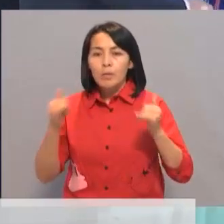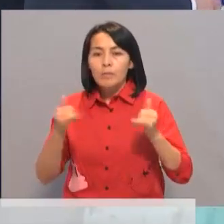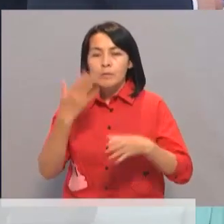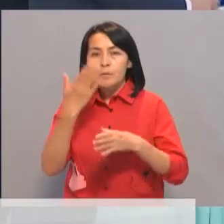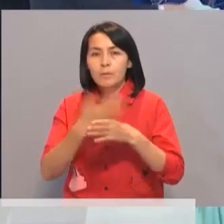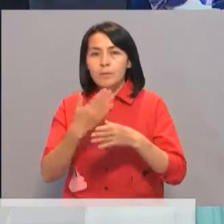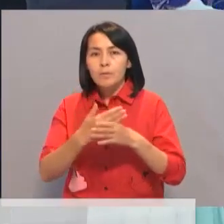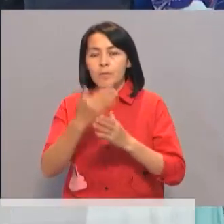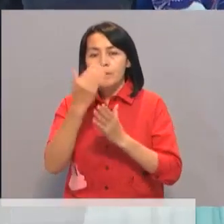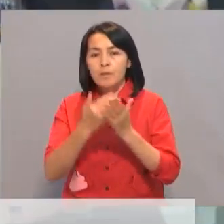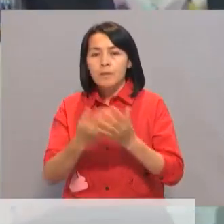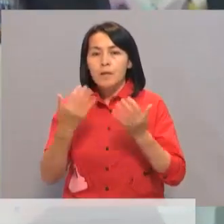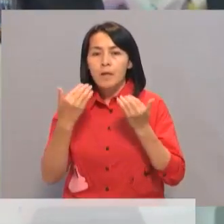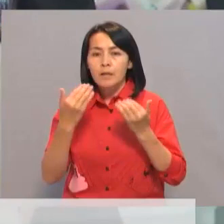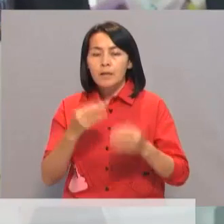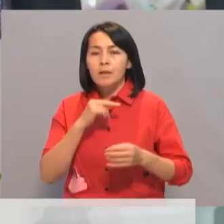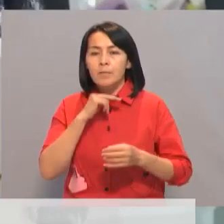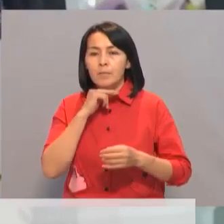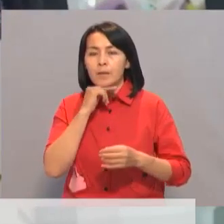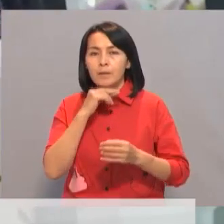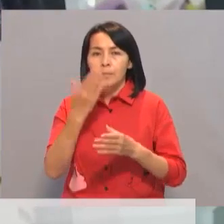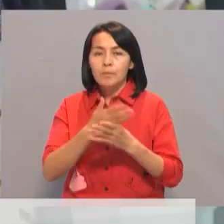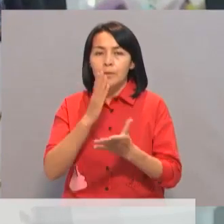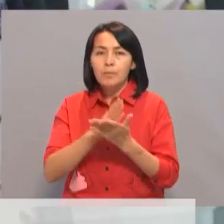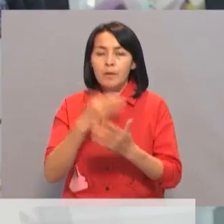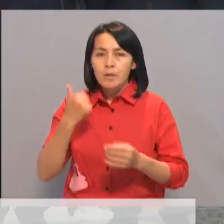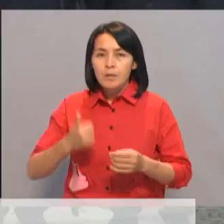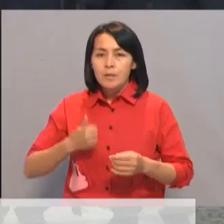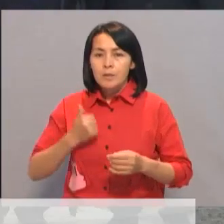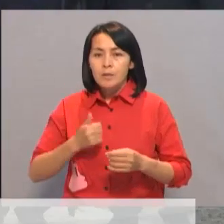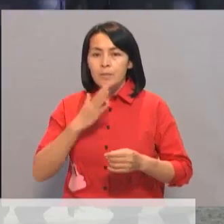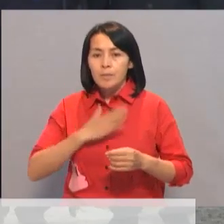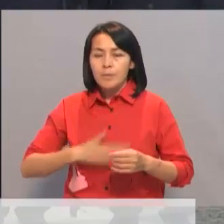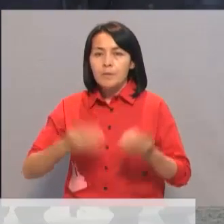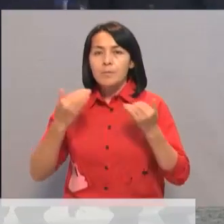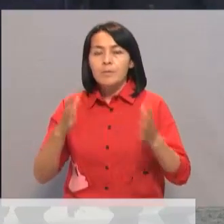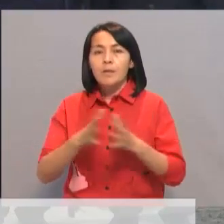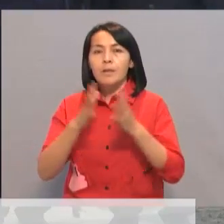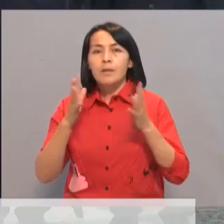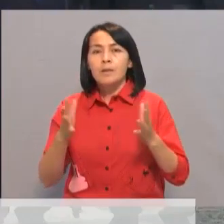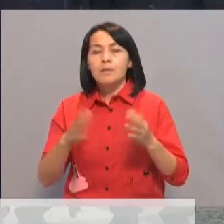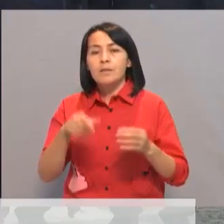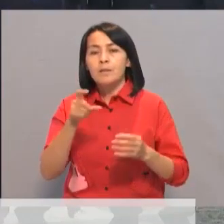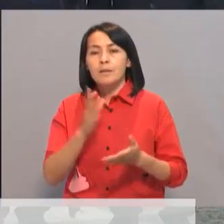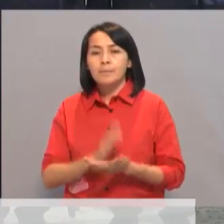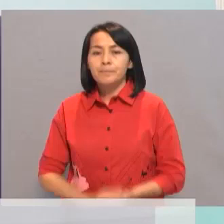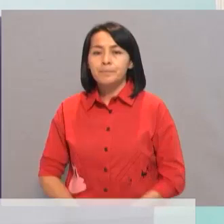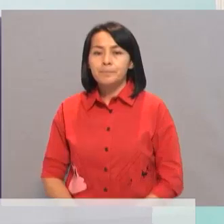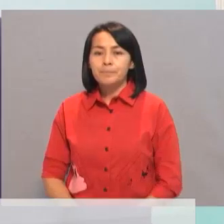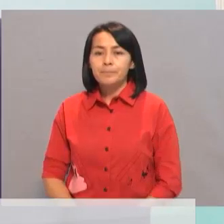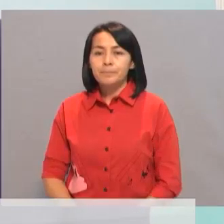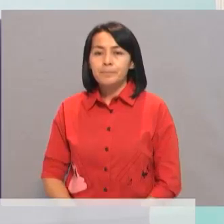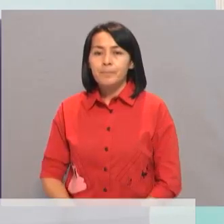қосқандар саяси ахуалды әлі де бағамдап отырады. Жетістіктерге көңіл толып, кемшін түсін кеңесіп отыратын жайы бар.